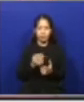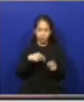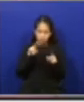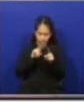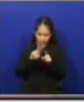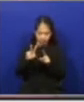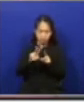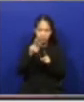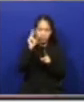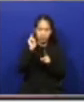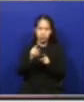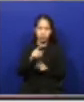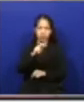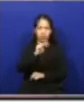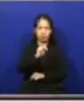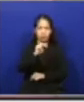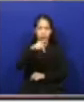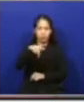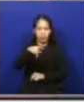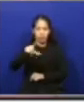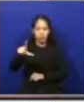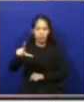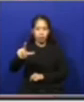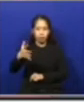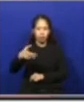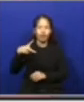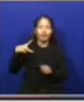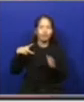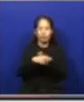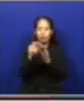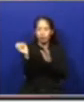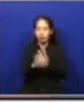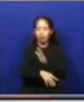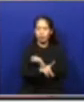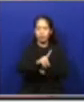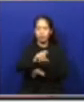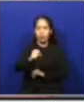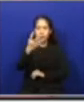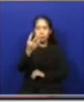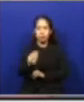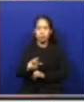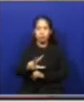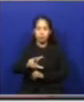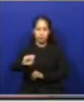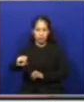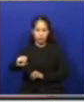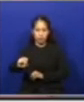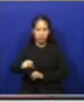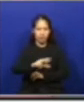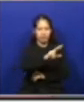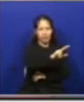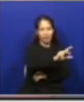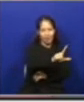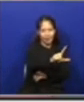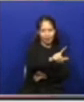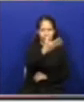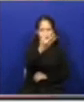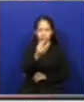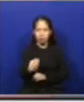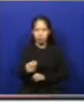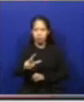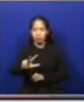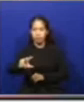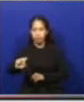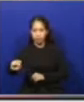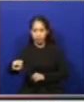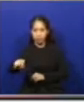ต้องไม่เป็น NPL ตัดไปอีกแสนหนึ่งเหลือ300,000กว่าจาก3ล้านเหลือ300,000